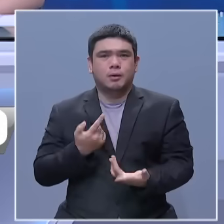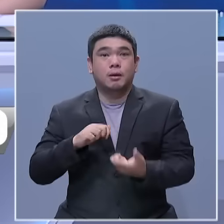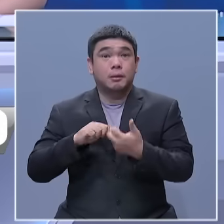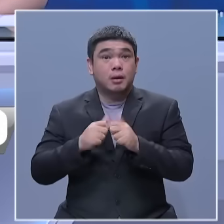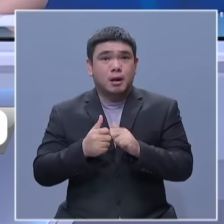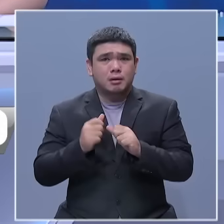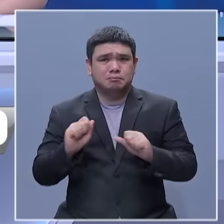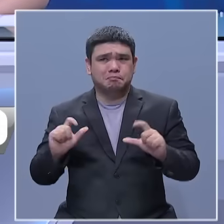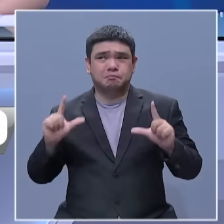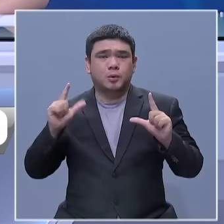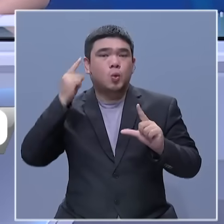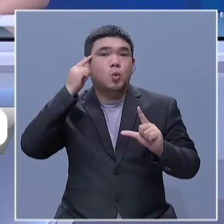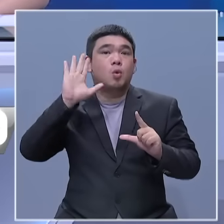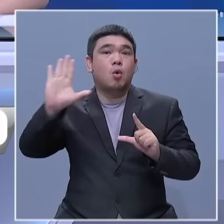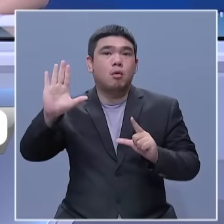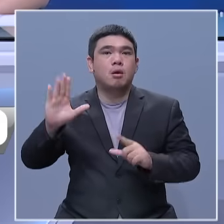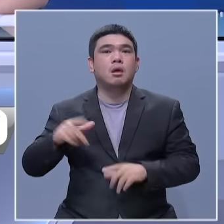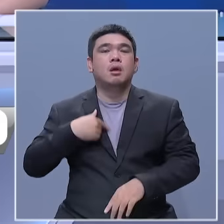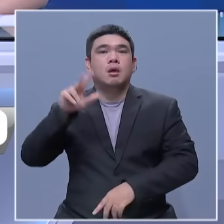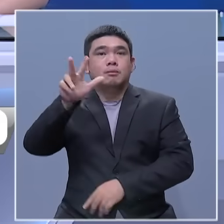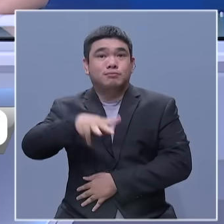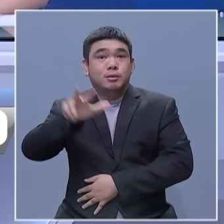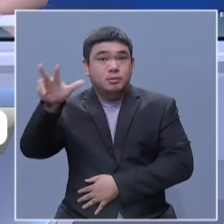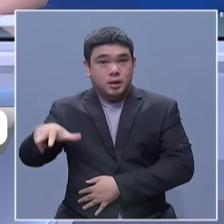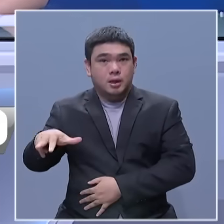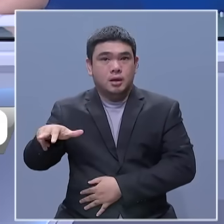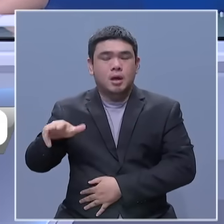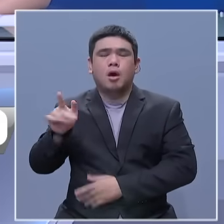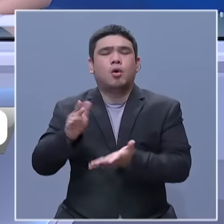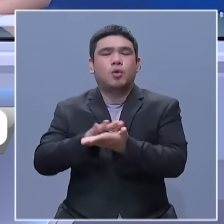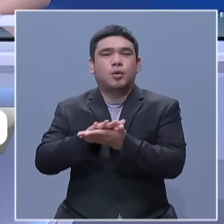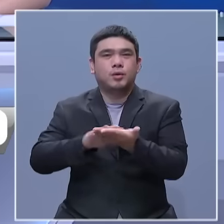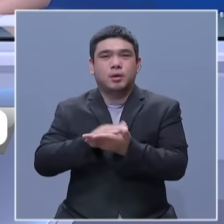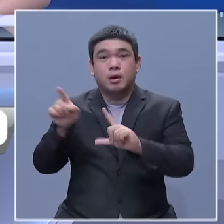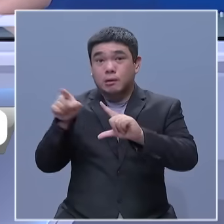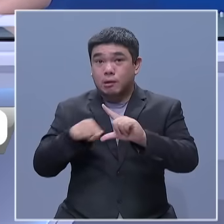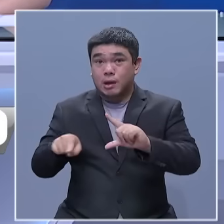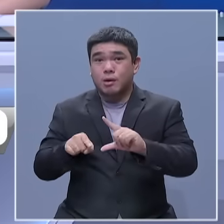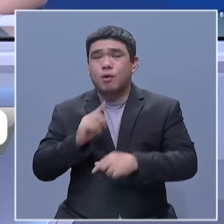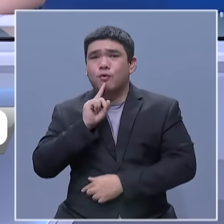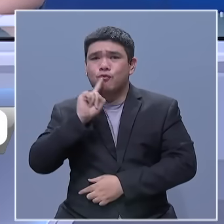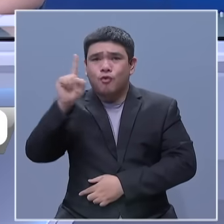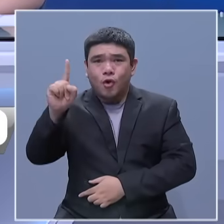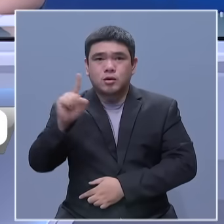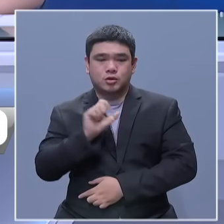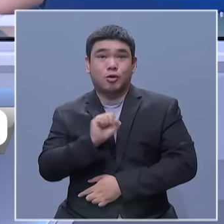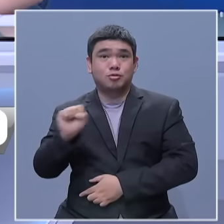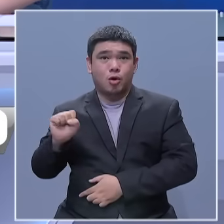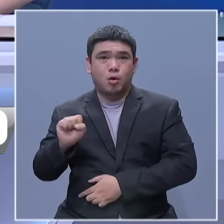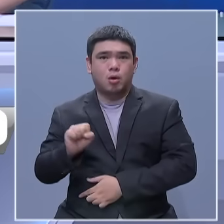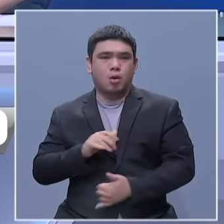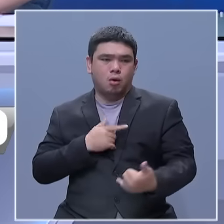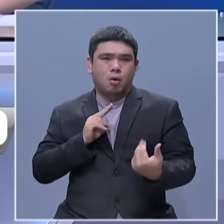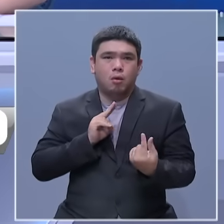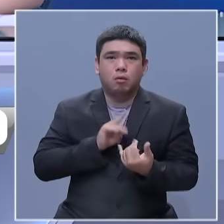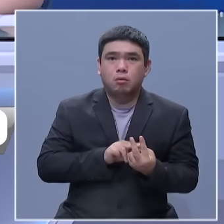ไหนใหญ่ไปกว่ากรณีของพรรคเพื่อไทยกับการพรรคก้าวไกลกับการถูกร้องเรียนเรื่องของส.ส.คุกคามทางเพศ